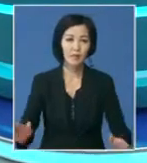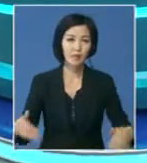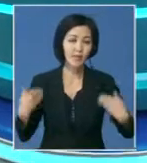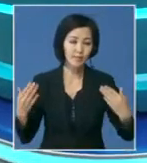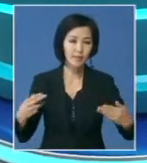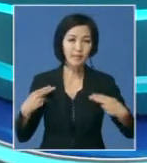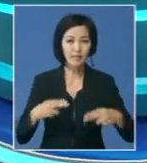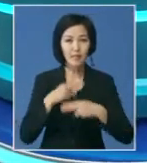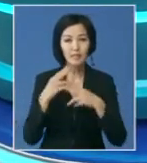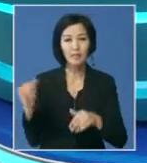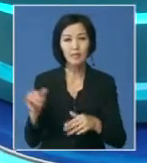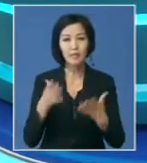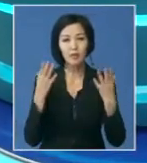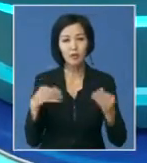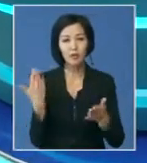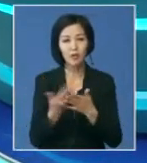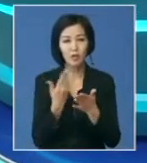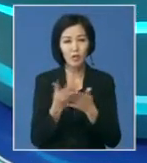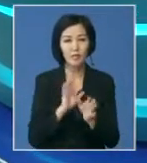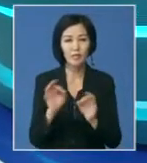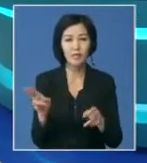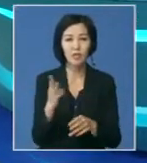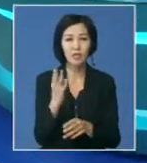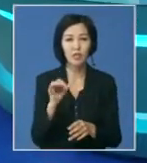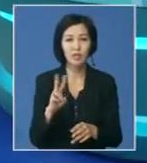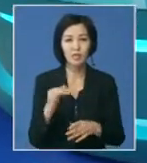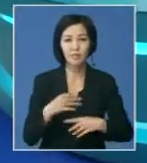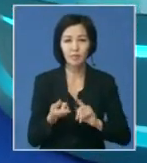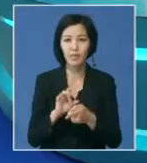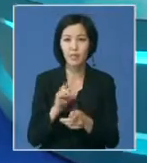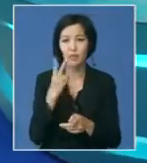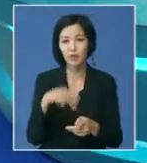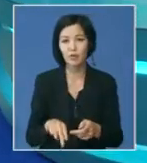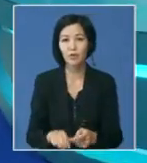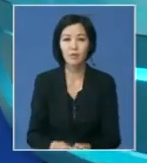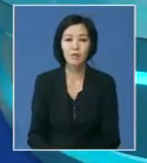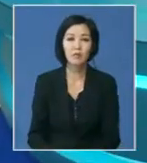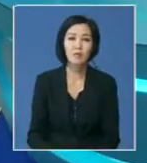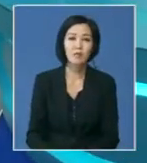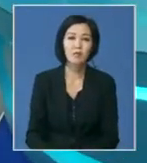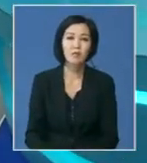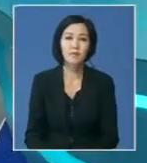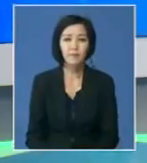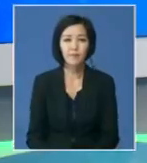Ассаламу алейкум, ардақты ағайын, Жетісу арнасында жаңалықтар топтамасы студияда Шыңғыс Қалиден. Сурда аудармада Айгүл Станбекова.